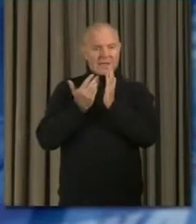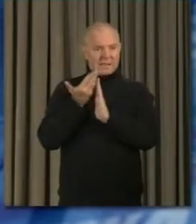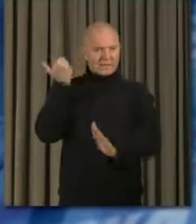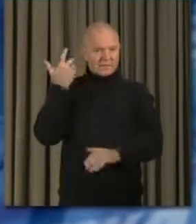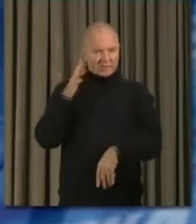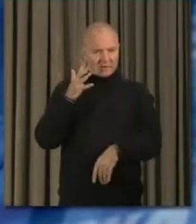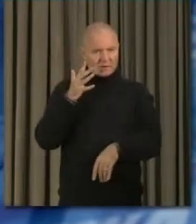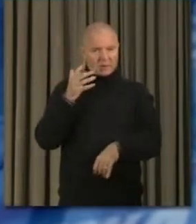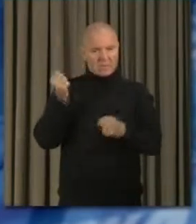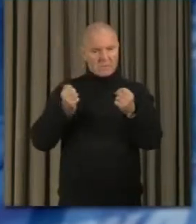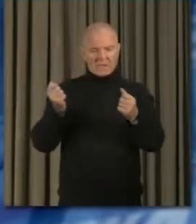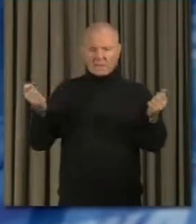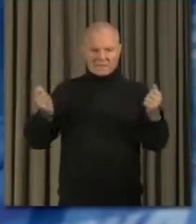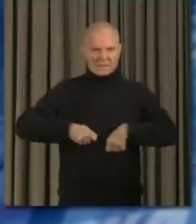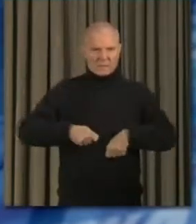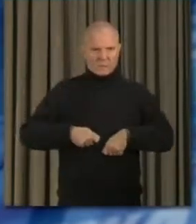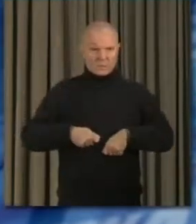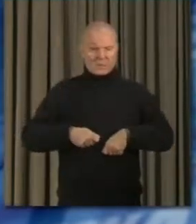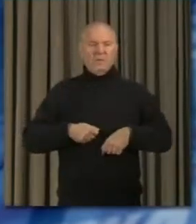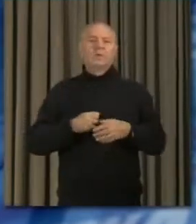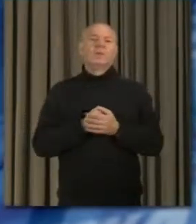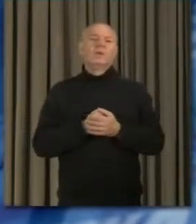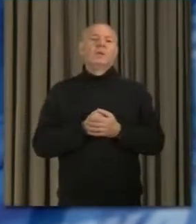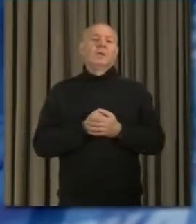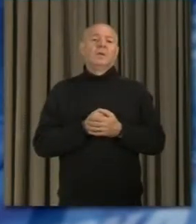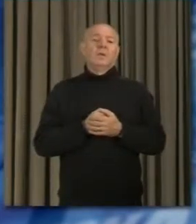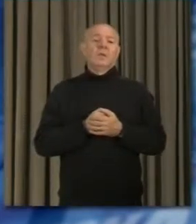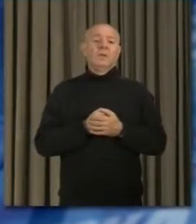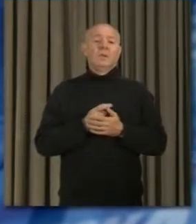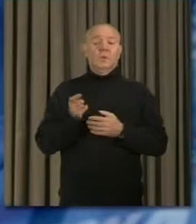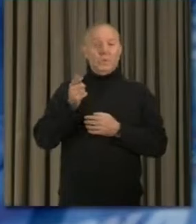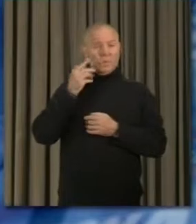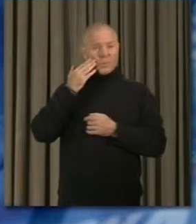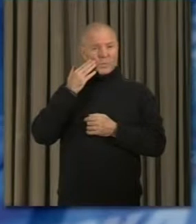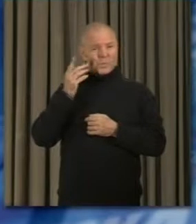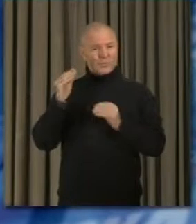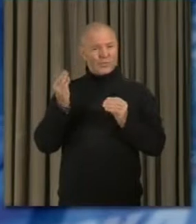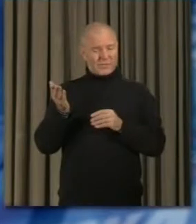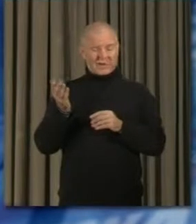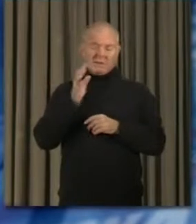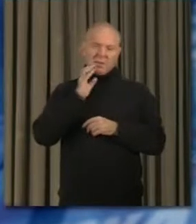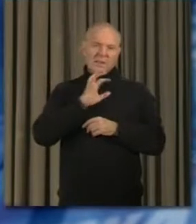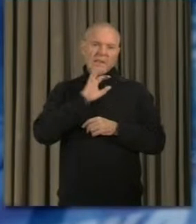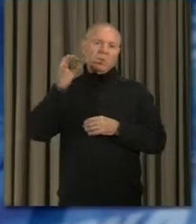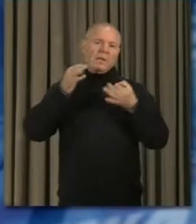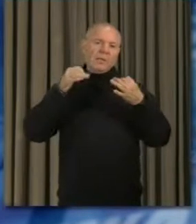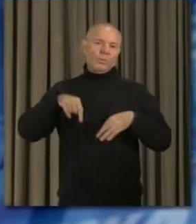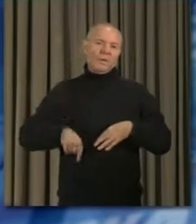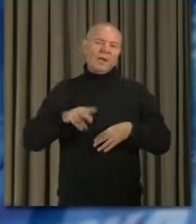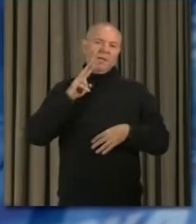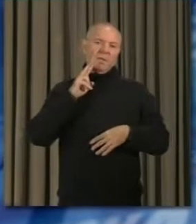ritirata, l'auto sottoposta a sequestro amministrativo e il conducente denunciato alla Procura della Repubblica.